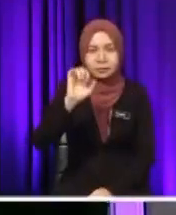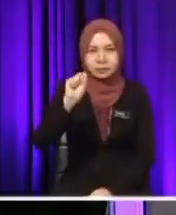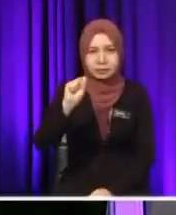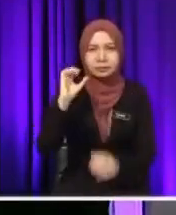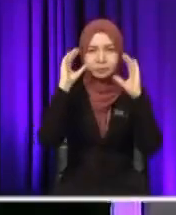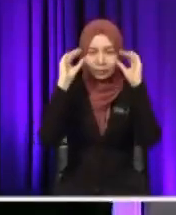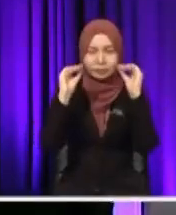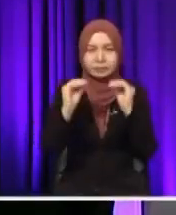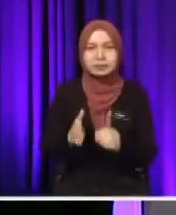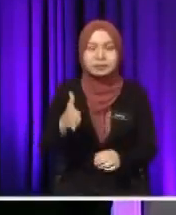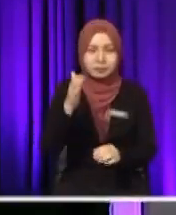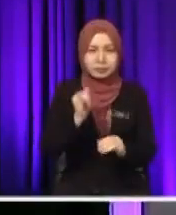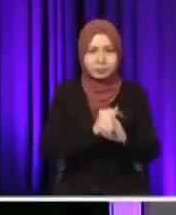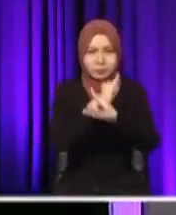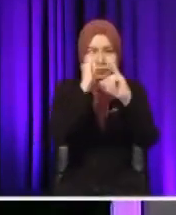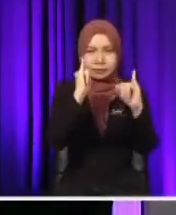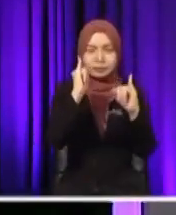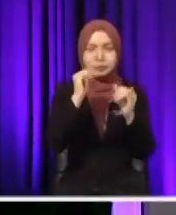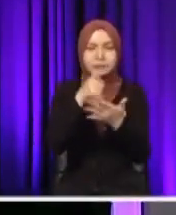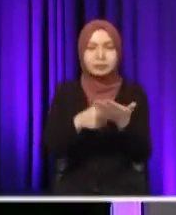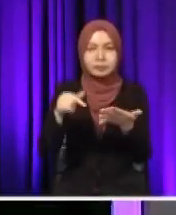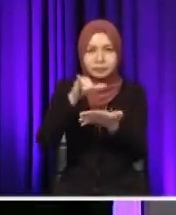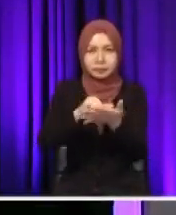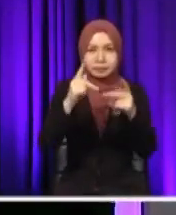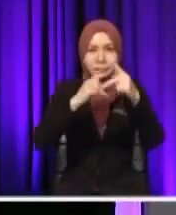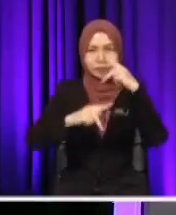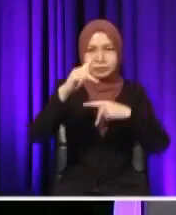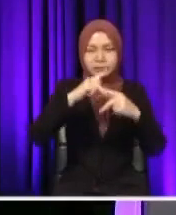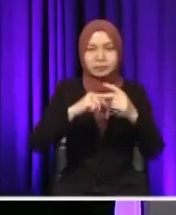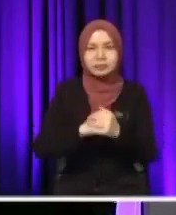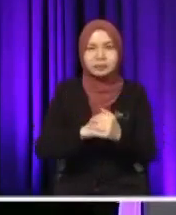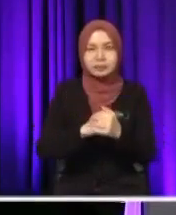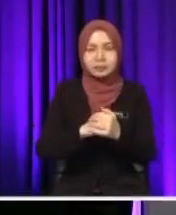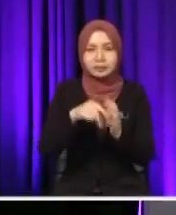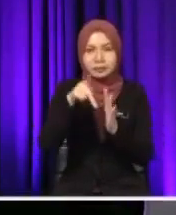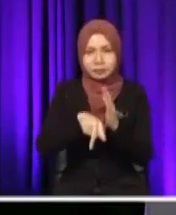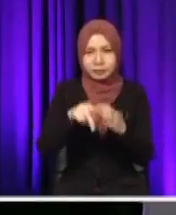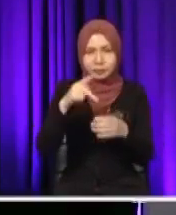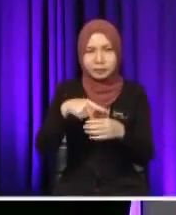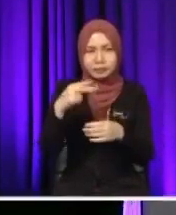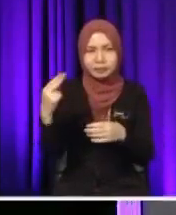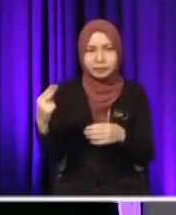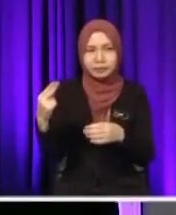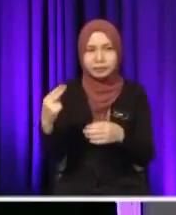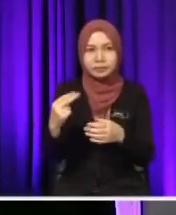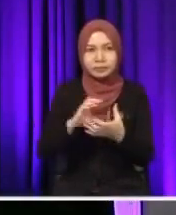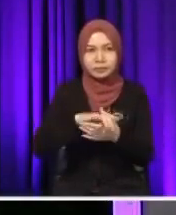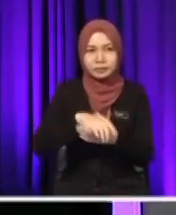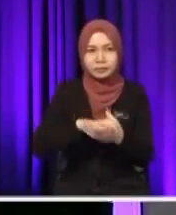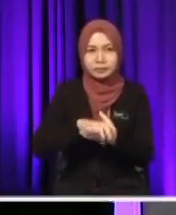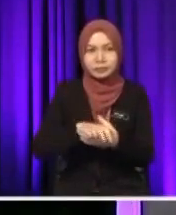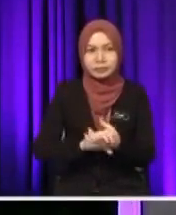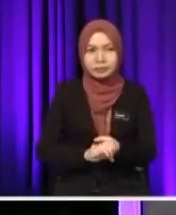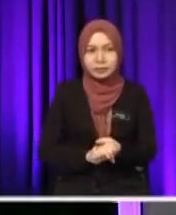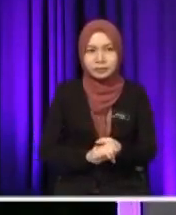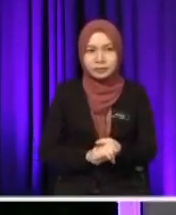dulu sebenarnya apakah itu proses penghasilan sabun melalui proses saponifikasi.